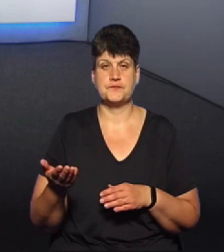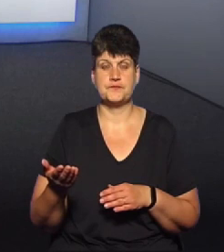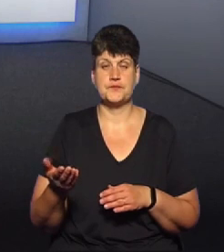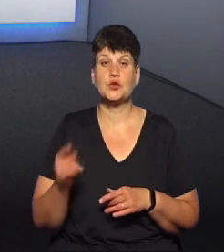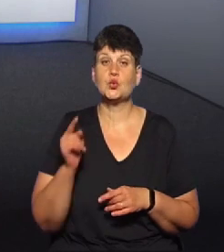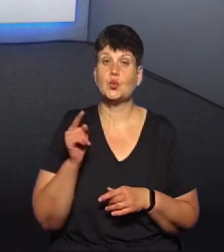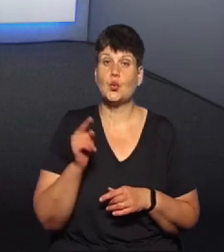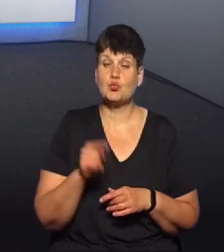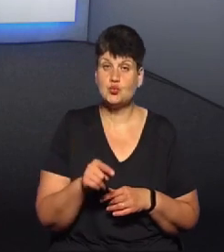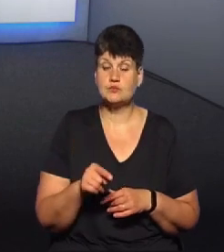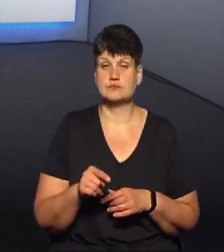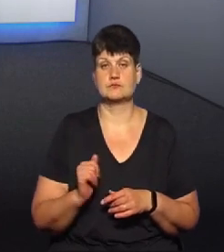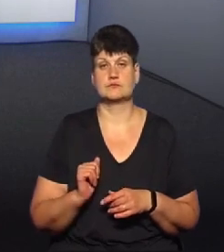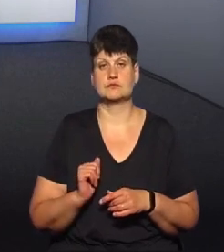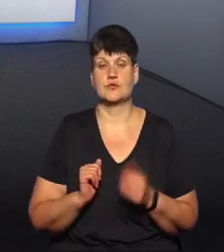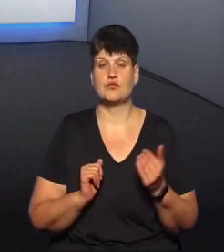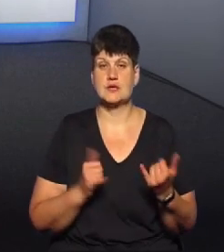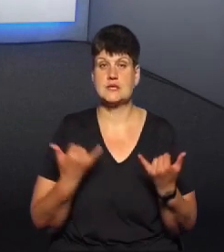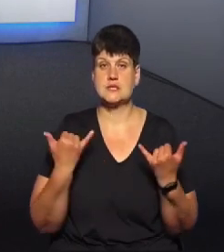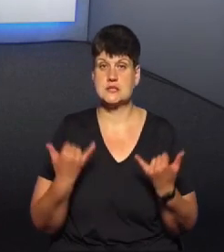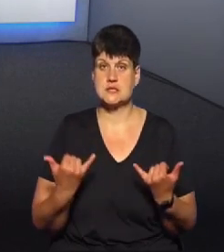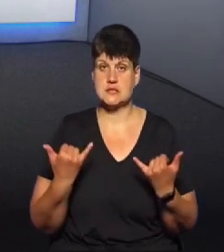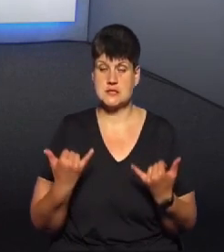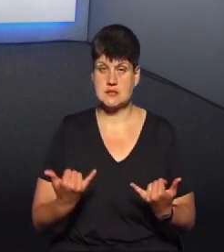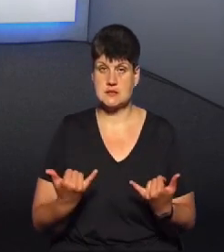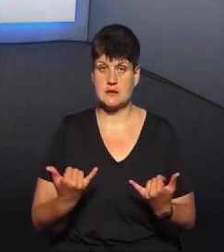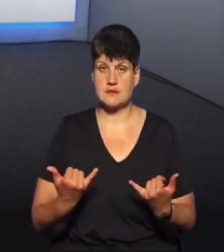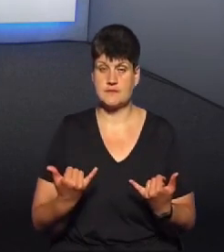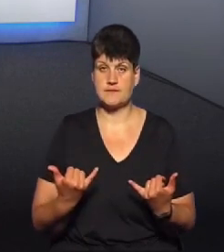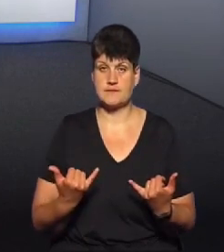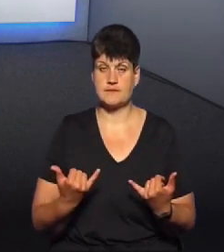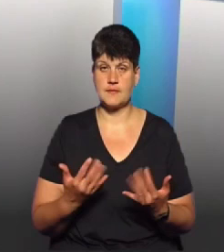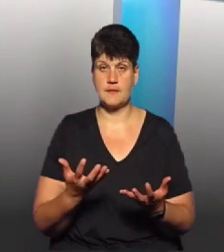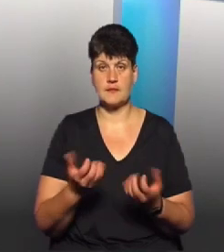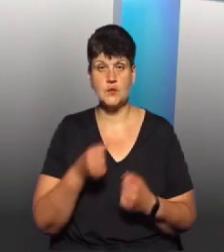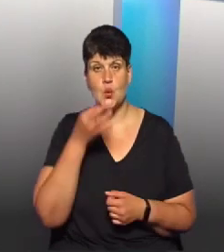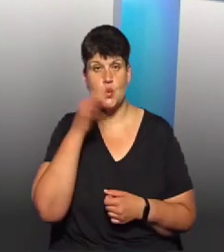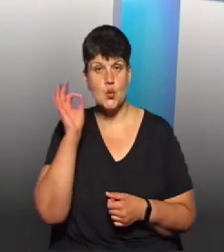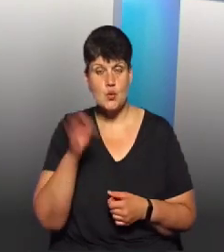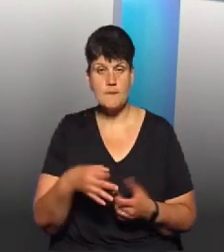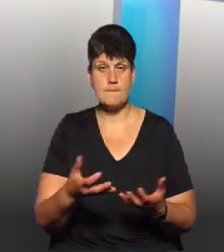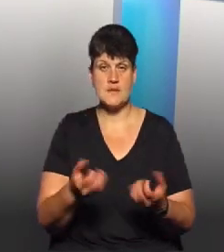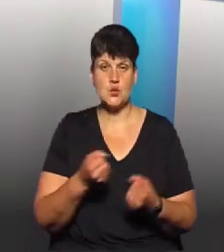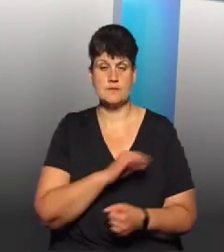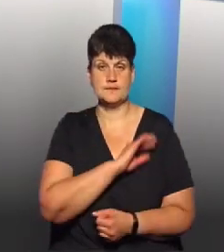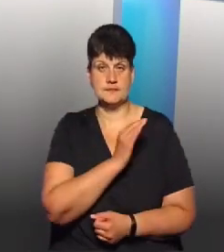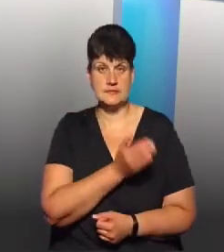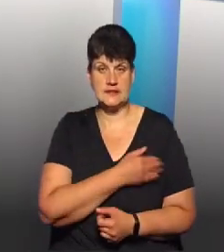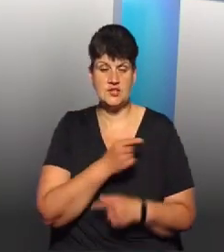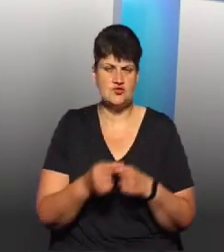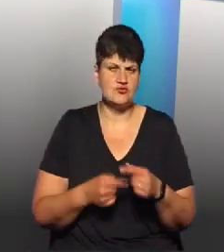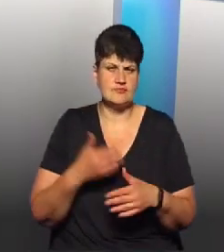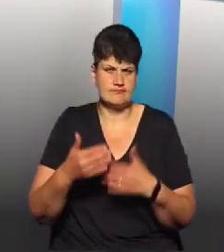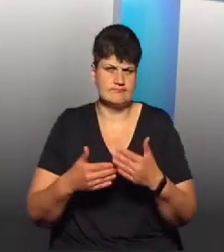вони зараз, як кажуть, набираються досвіду, набираються сил, і через якийсь час я